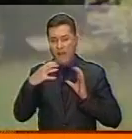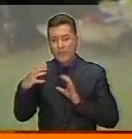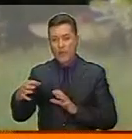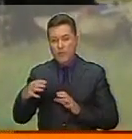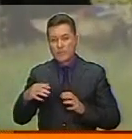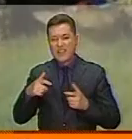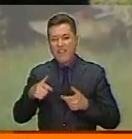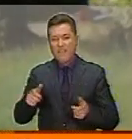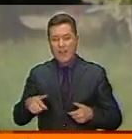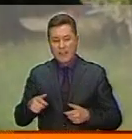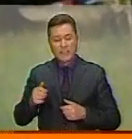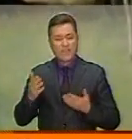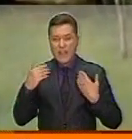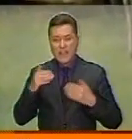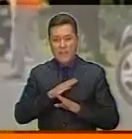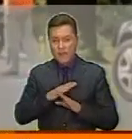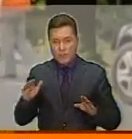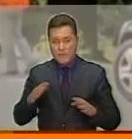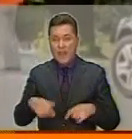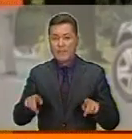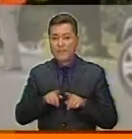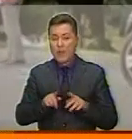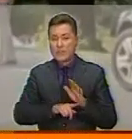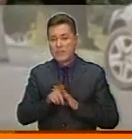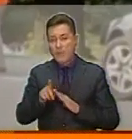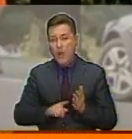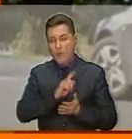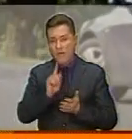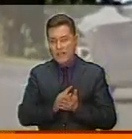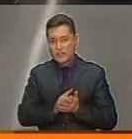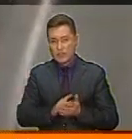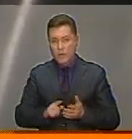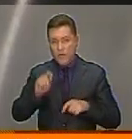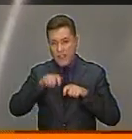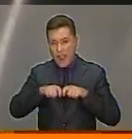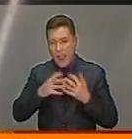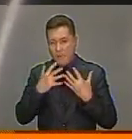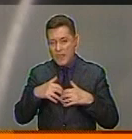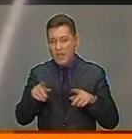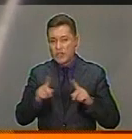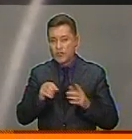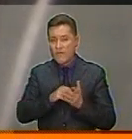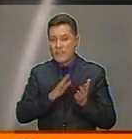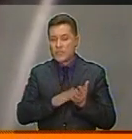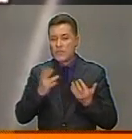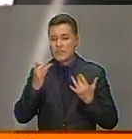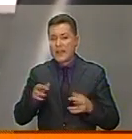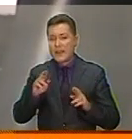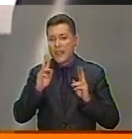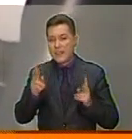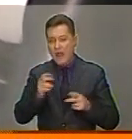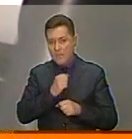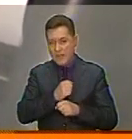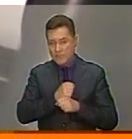вантажівок не відпочивають а також запровадили обов'язкові тахографи апарати що фіксують Скільки і як працює